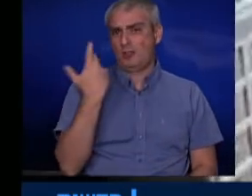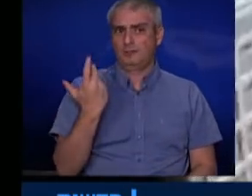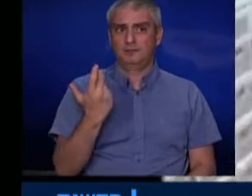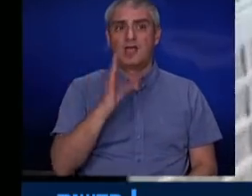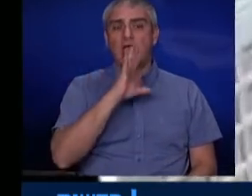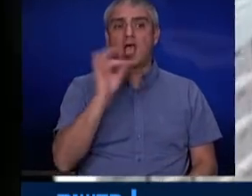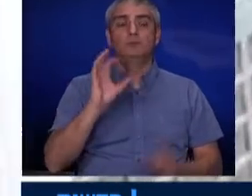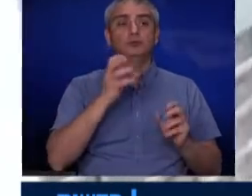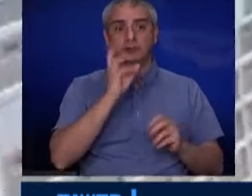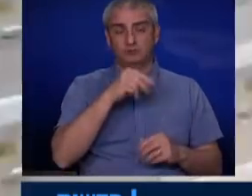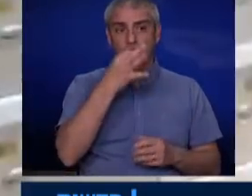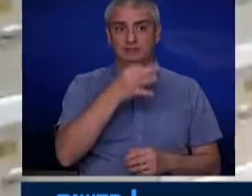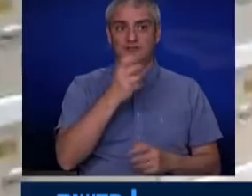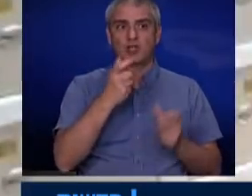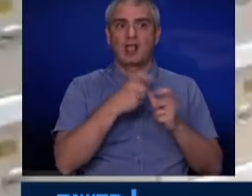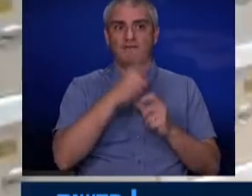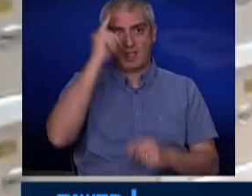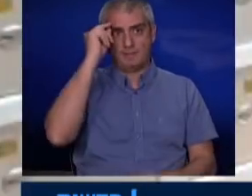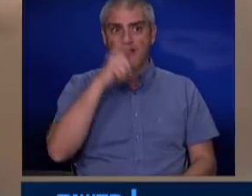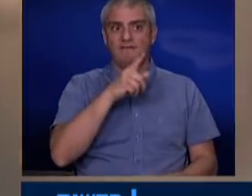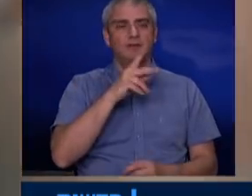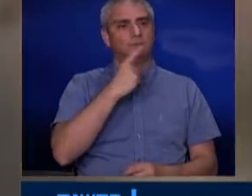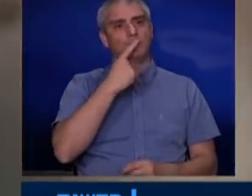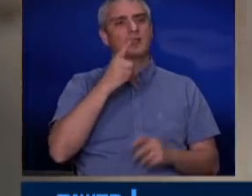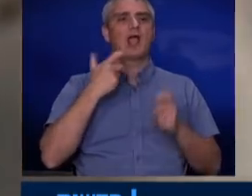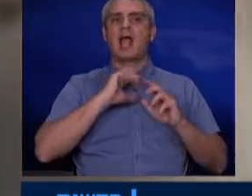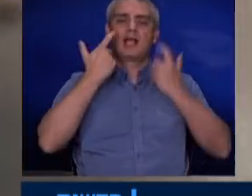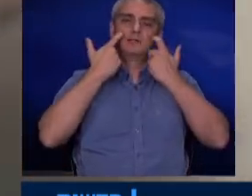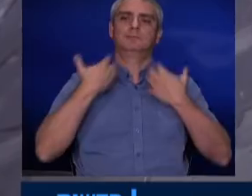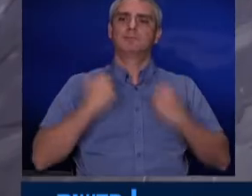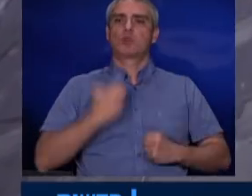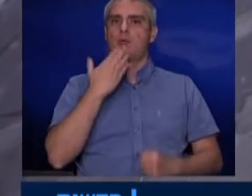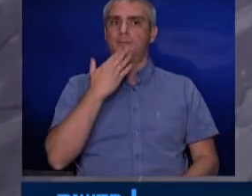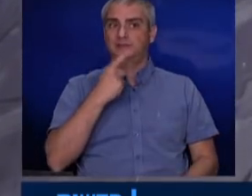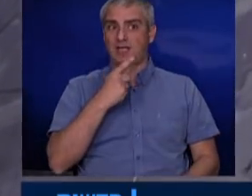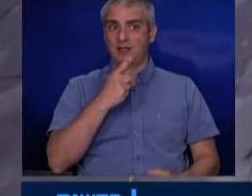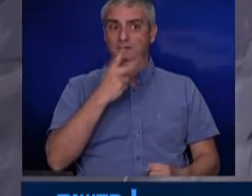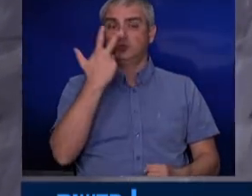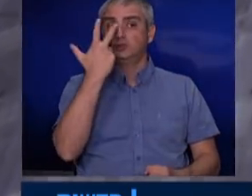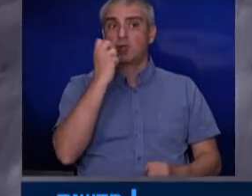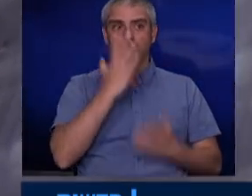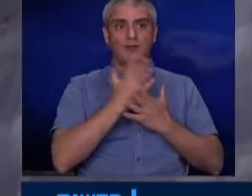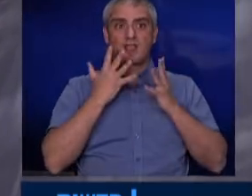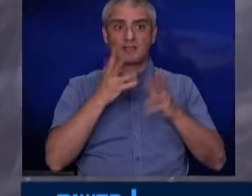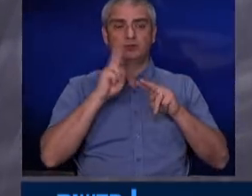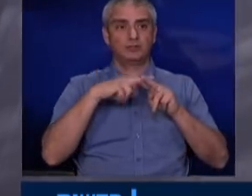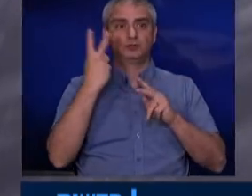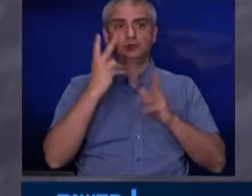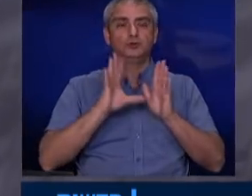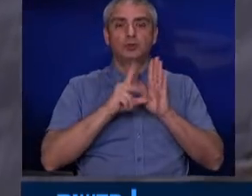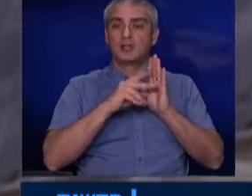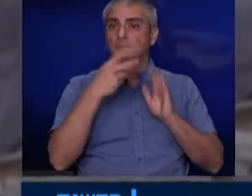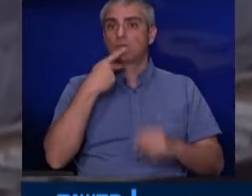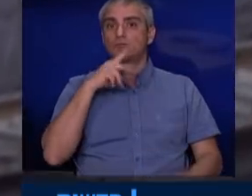500 כספות יש בסניף של החברה בתל אביב שמתיימרת להיות המובטחת בישראל. כ-30 מהם נפרצו לאחר ששני שודדים